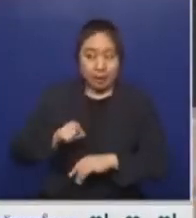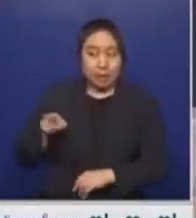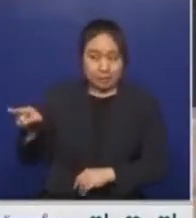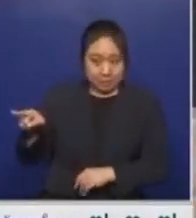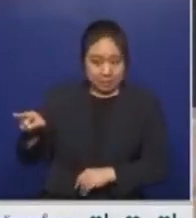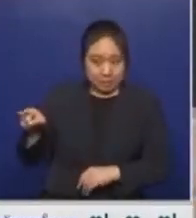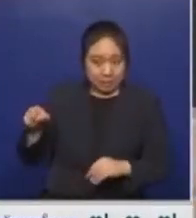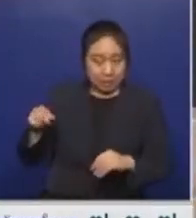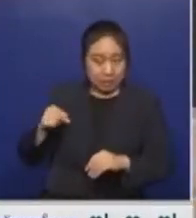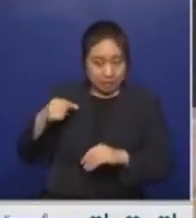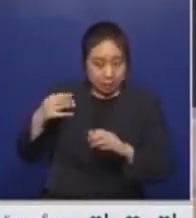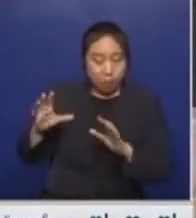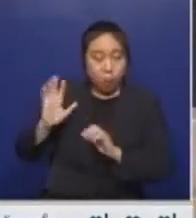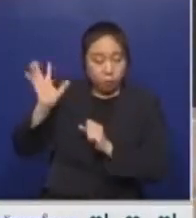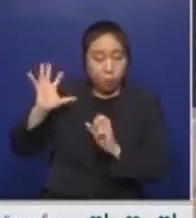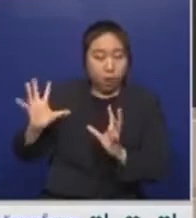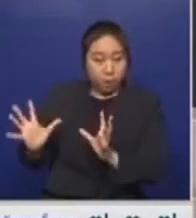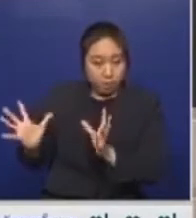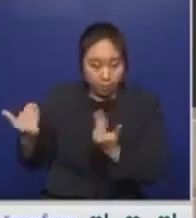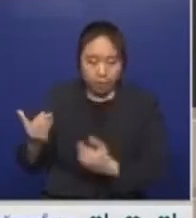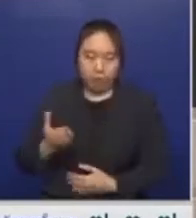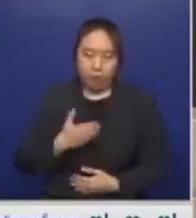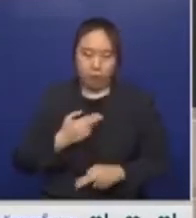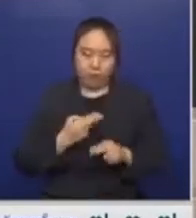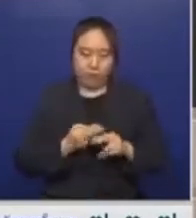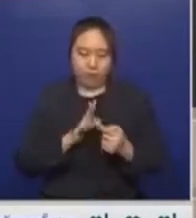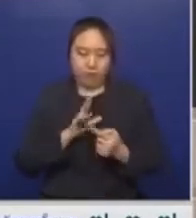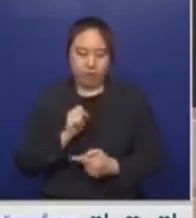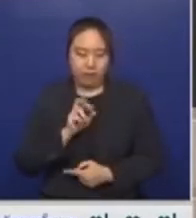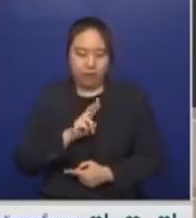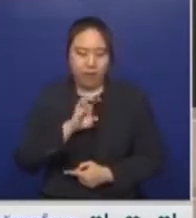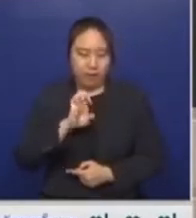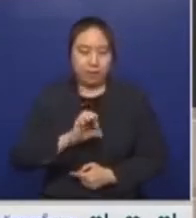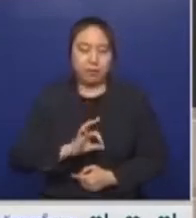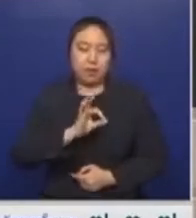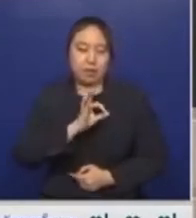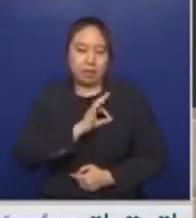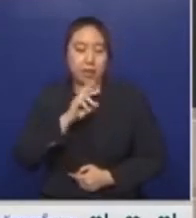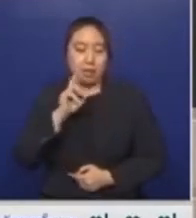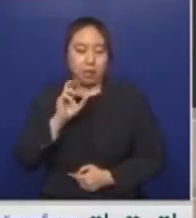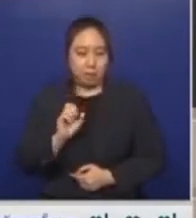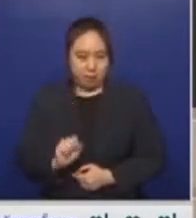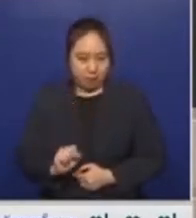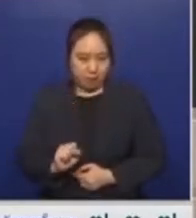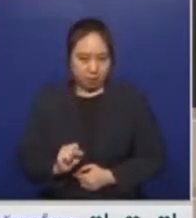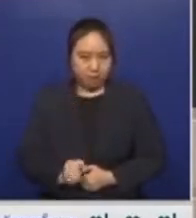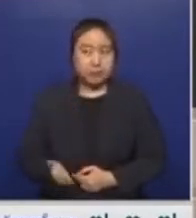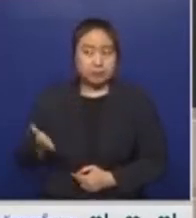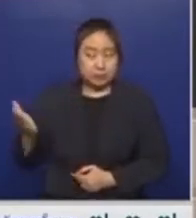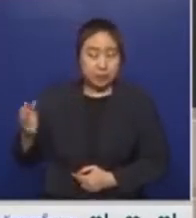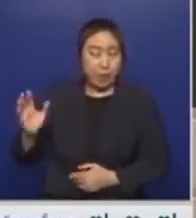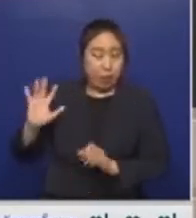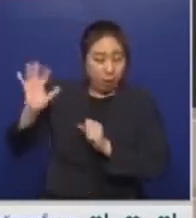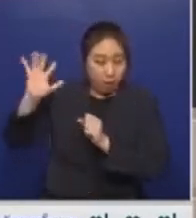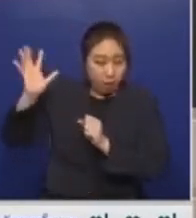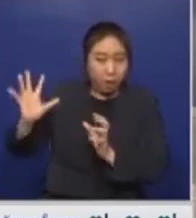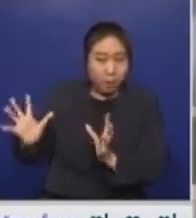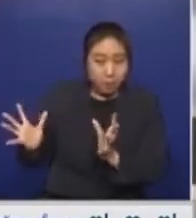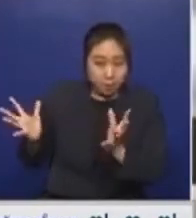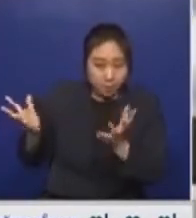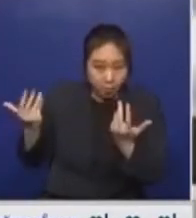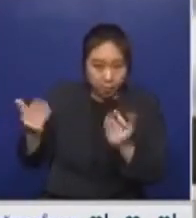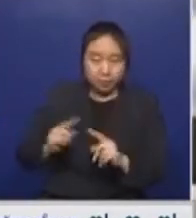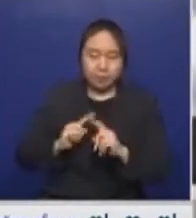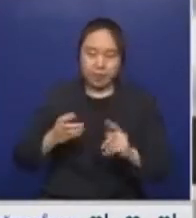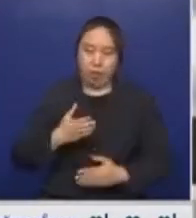ครับผมเสรีสุวรรณพานนท์สมาชิกรัฐสภาถึงแม้จะจบแล้วนะครับต้อง